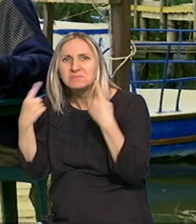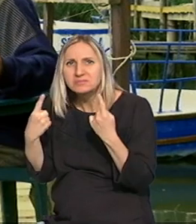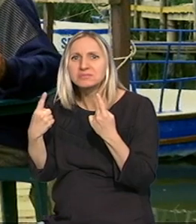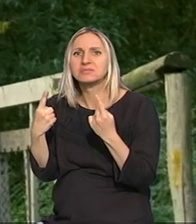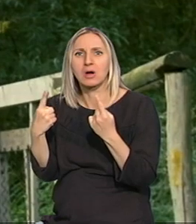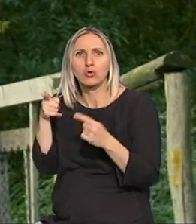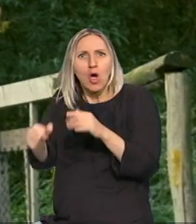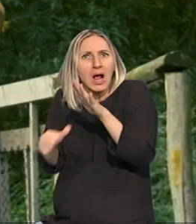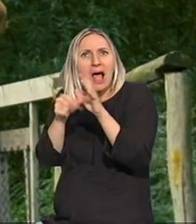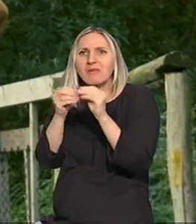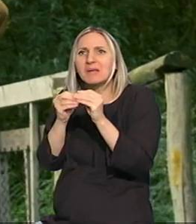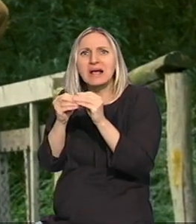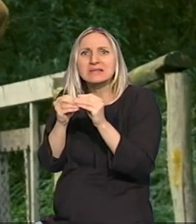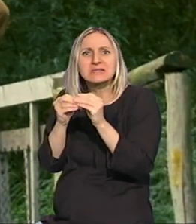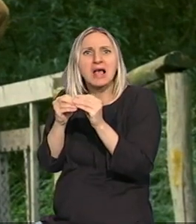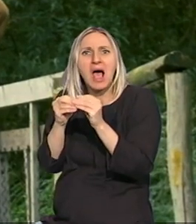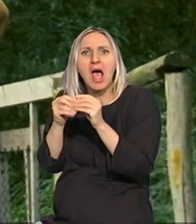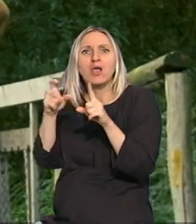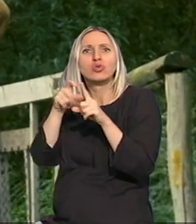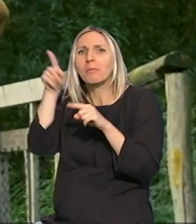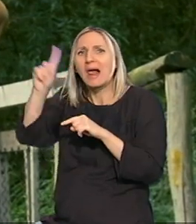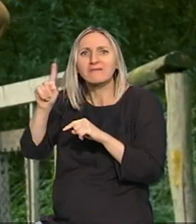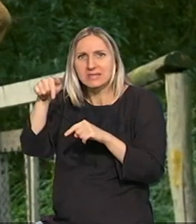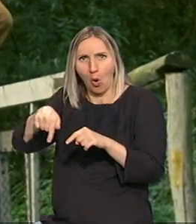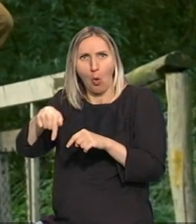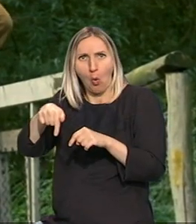glavna pijaca bila, ne u Dubrovici, nego ovde.